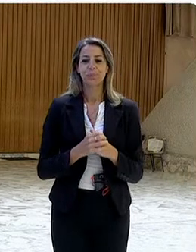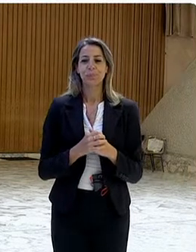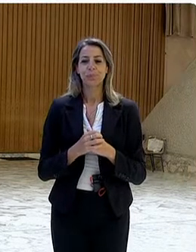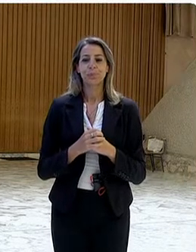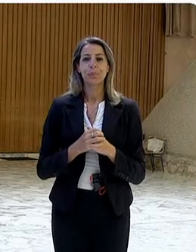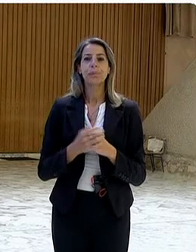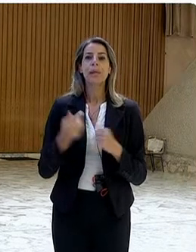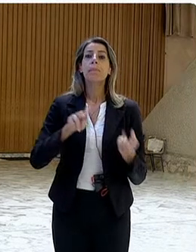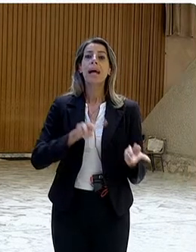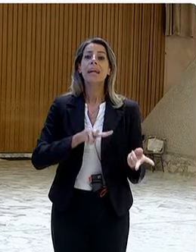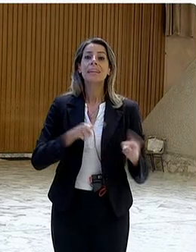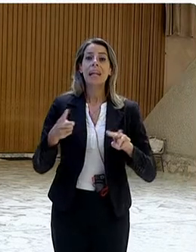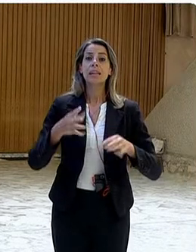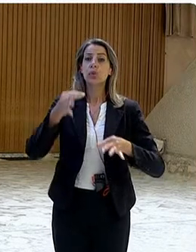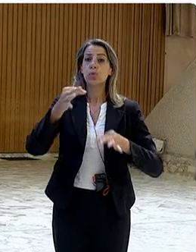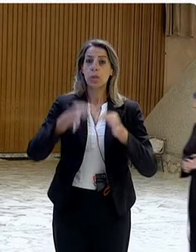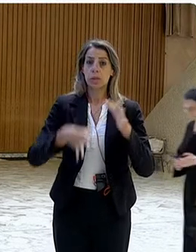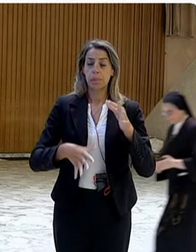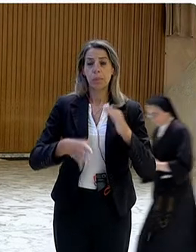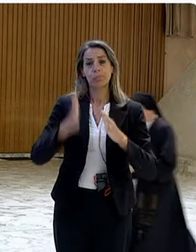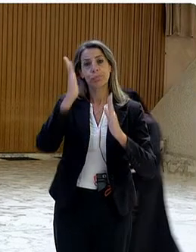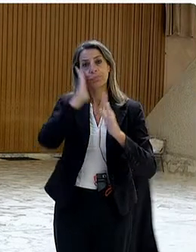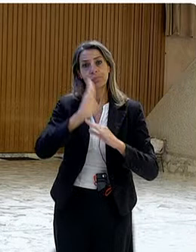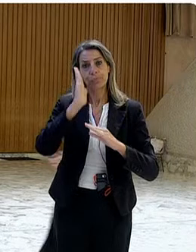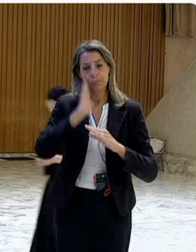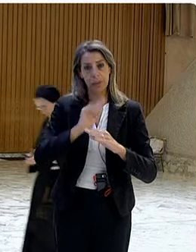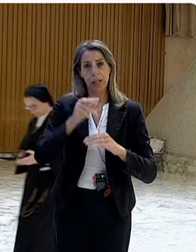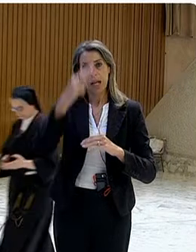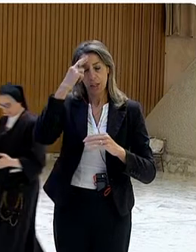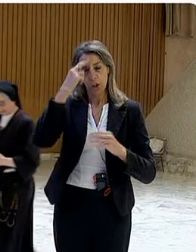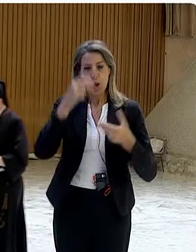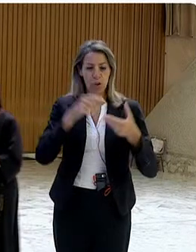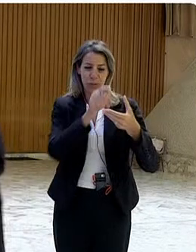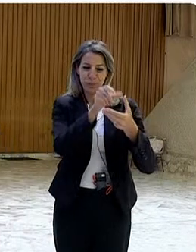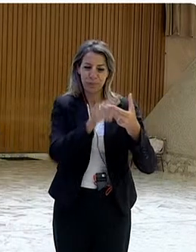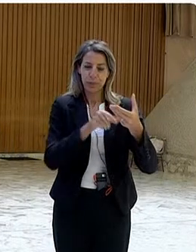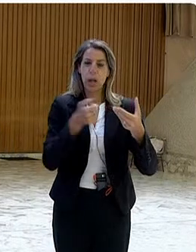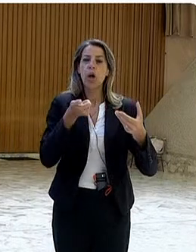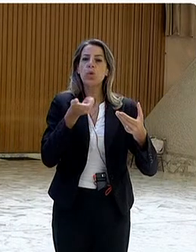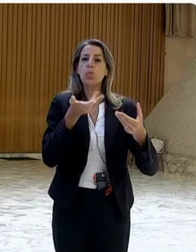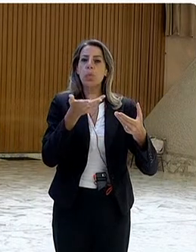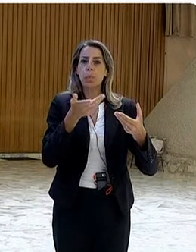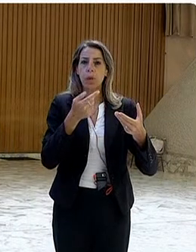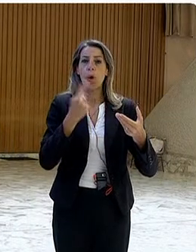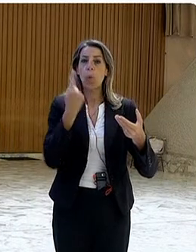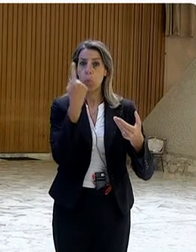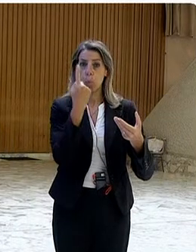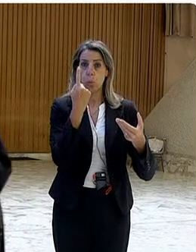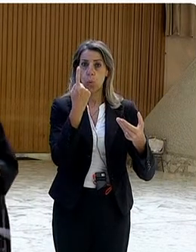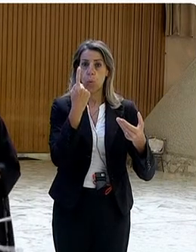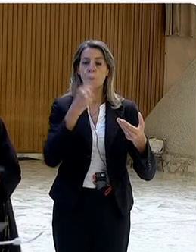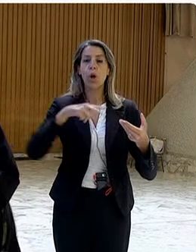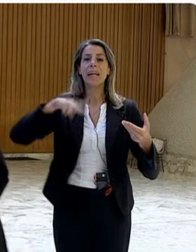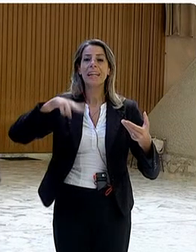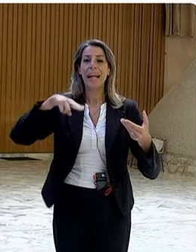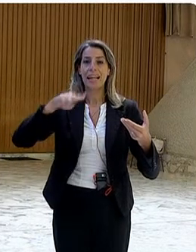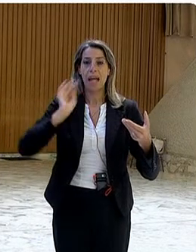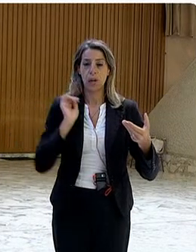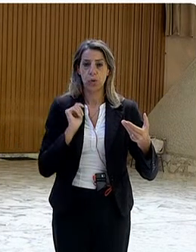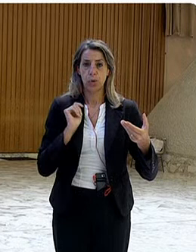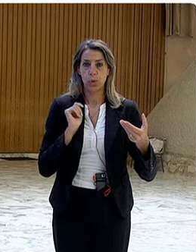Per la traduzione simultanea ricordo i canali delle lingue. 1 per